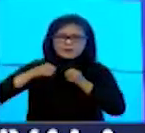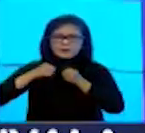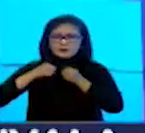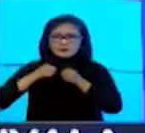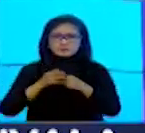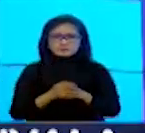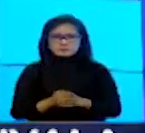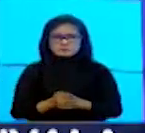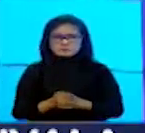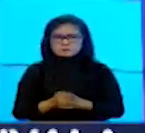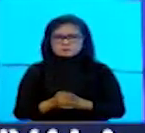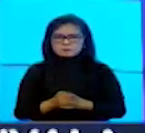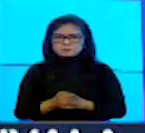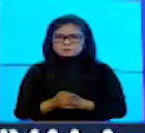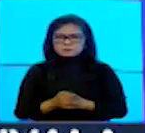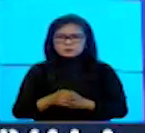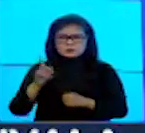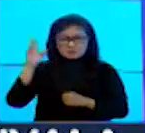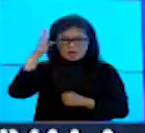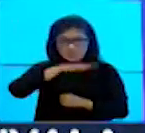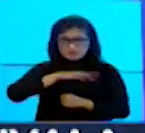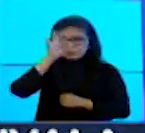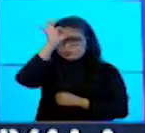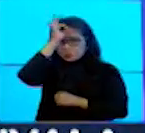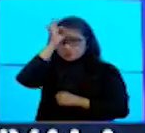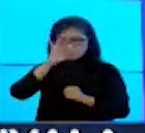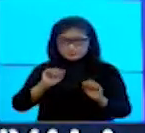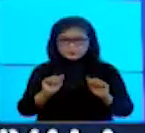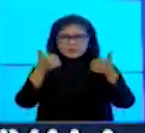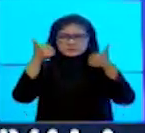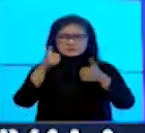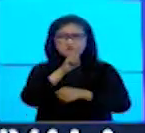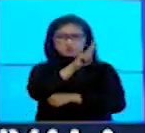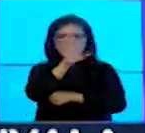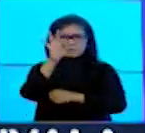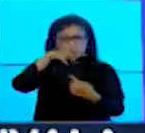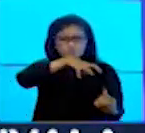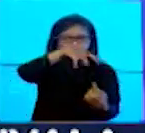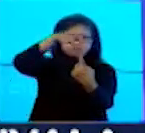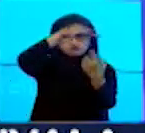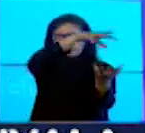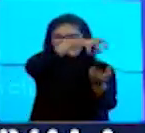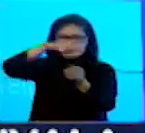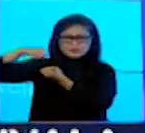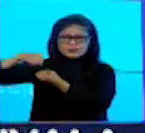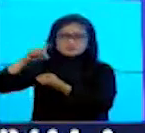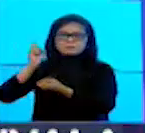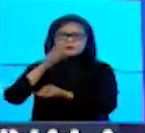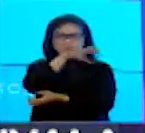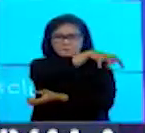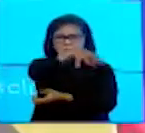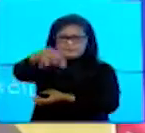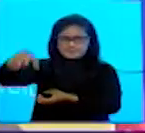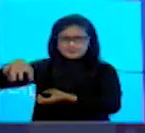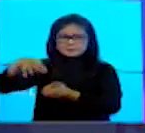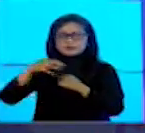diamankan. Dalam sehari, polisi berhasil mengamankan 20 balon udara berbagai ukuran dari sejumlah tempat.